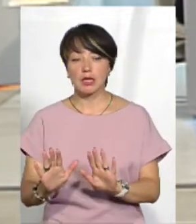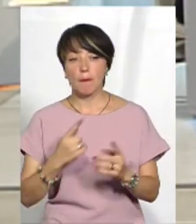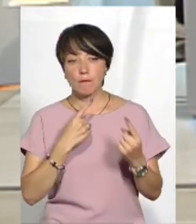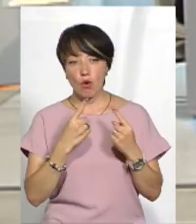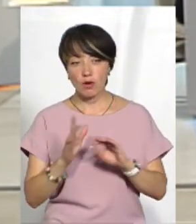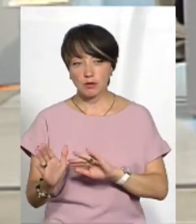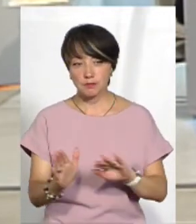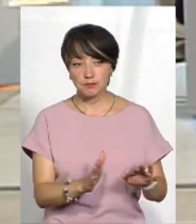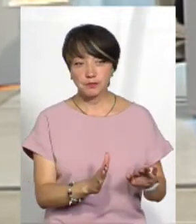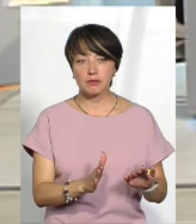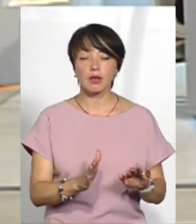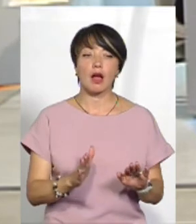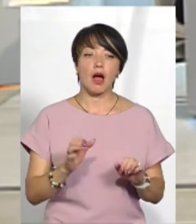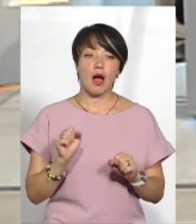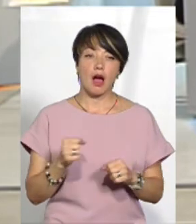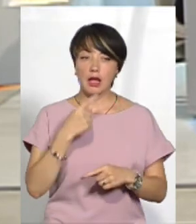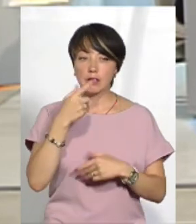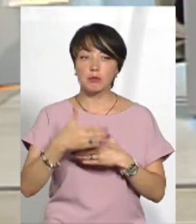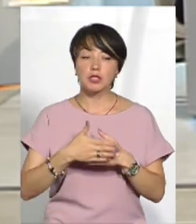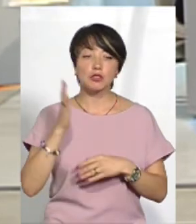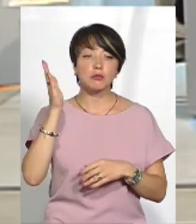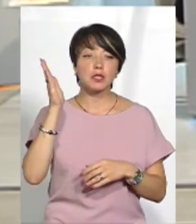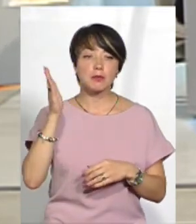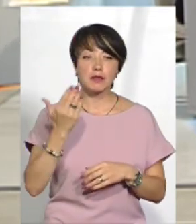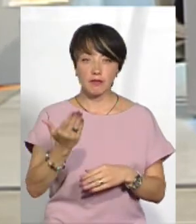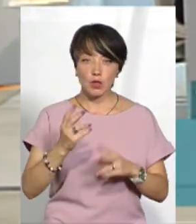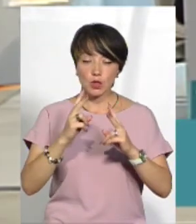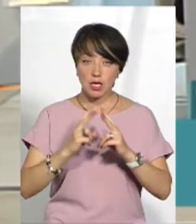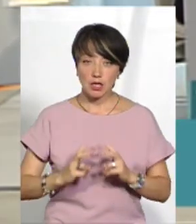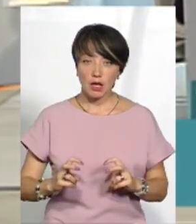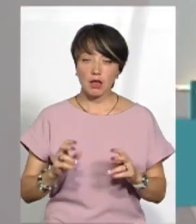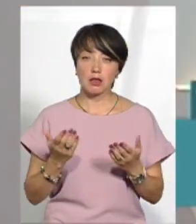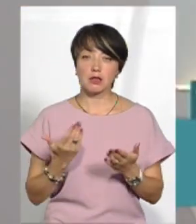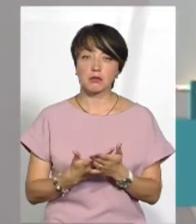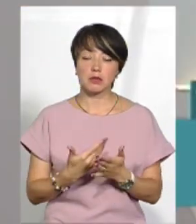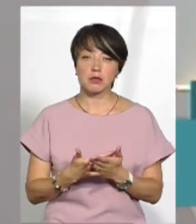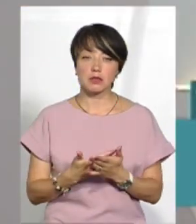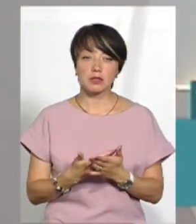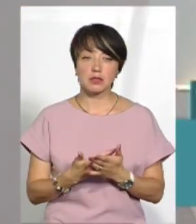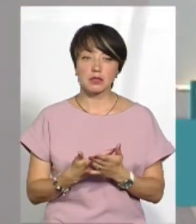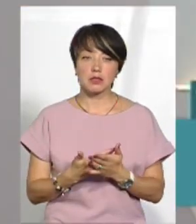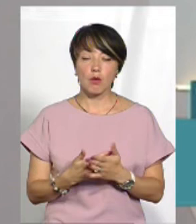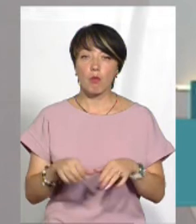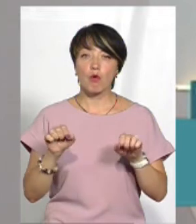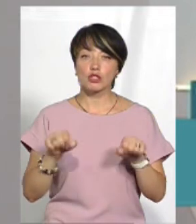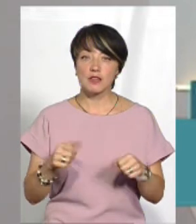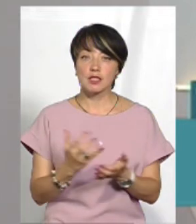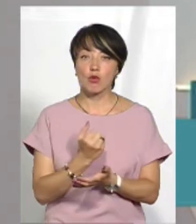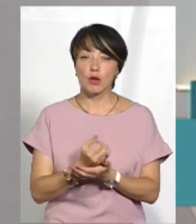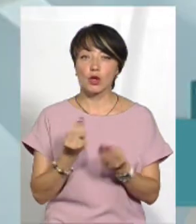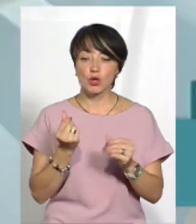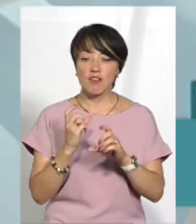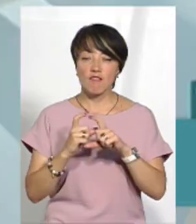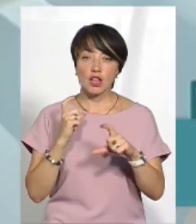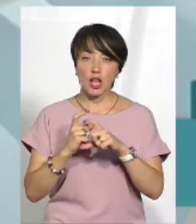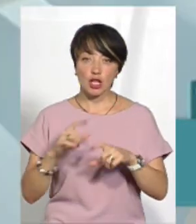так поки що. А в найближчій перспективі ви розглядали таку можливість заробити гроші? Є,